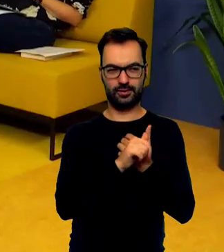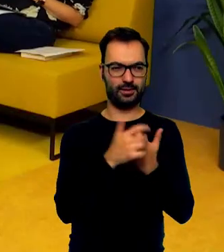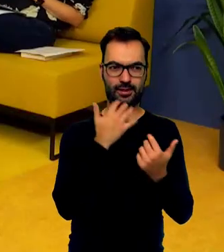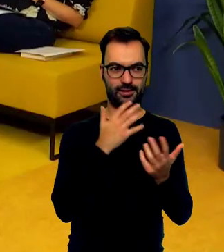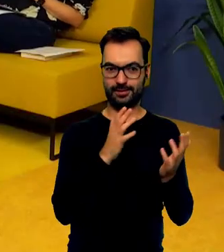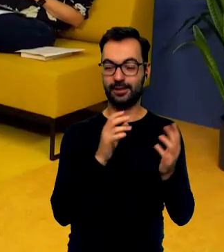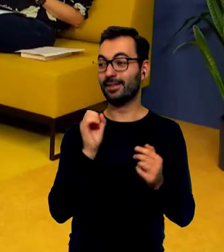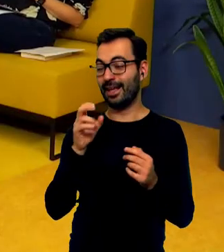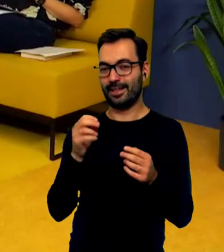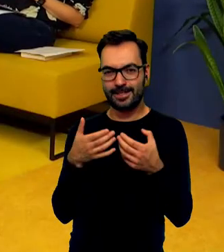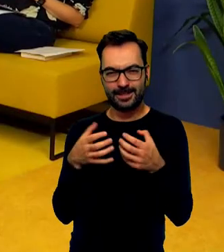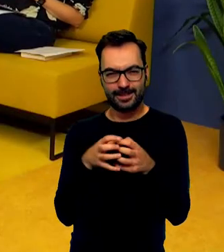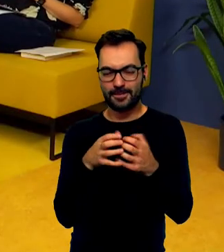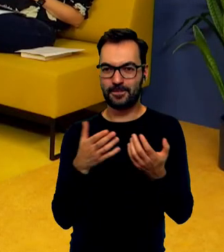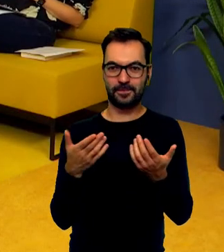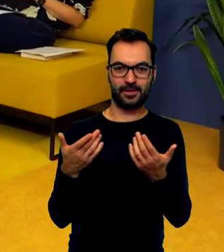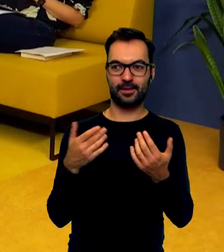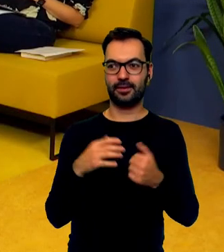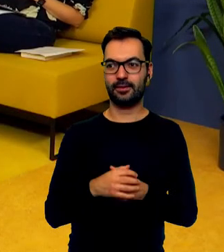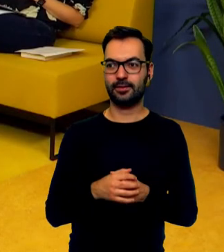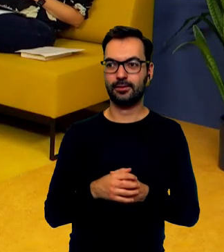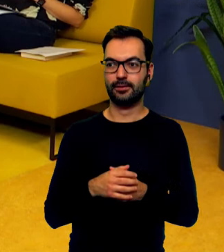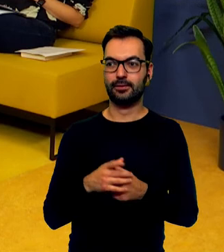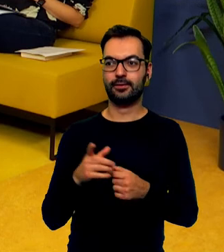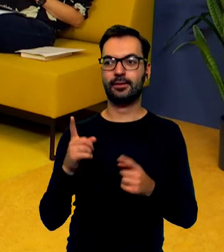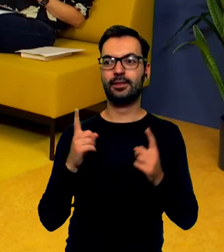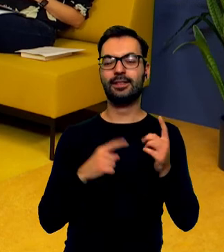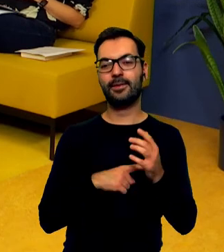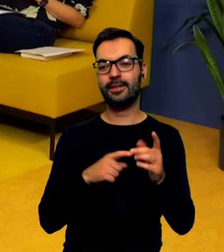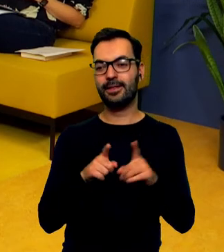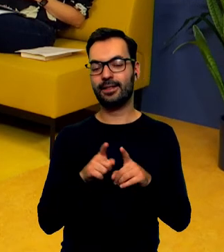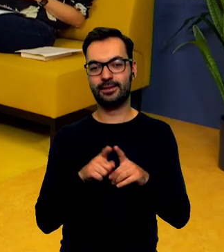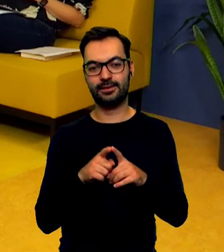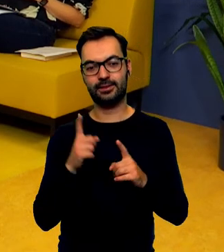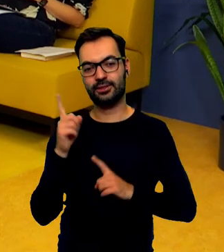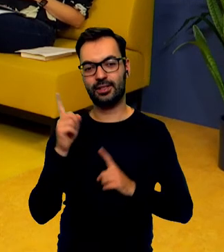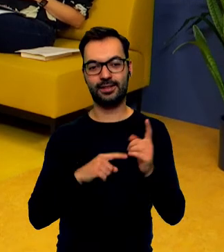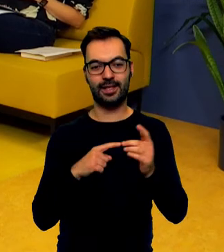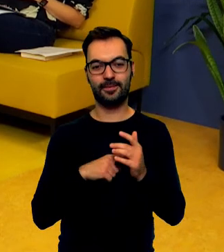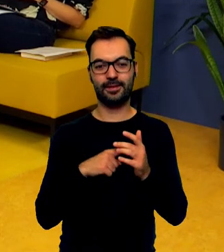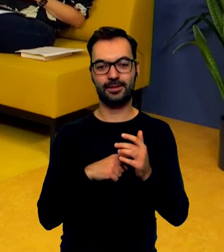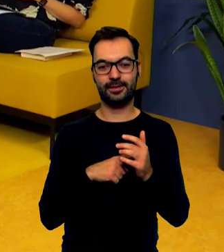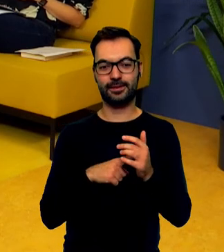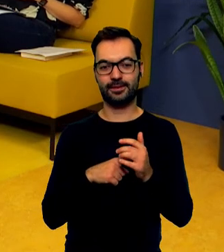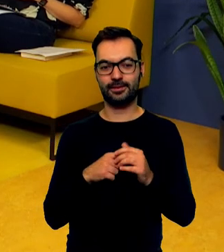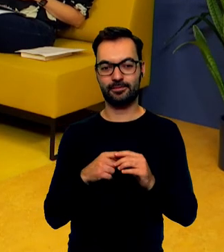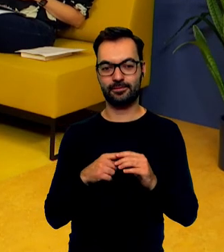czy pani mówi. Tak, bo czasami jest też i to jest taka, wiesz, dynamika, która jakoś mam wrażenie u nas